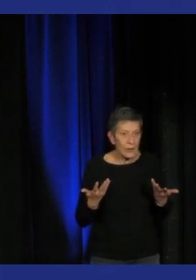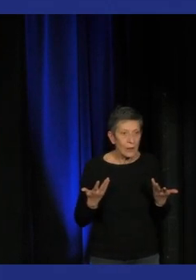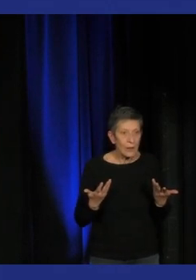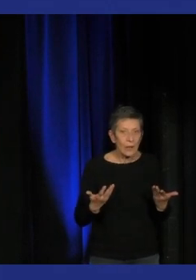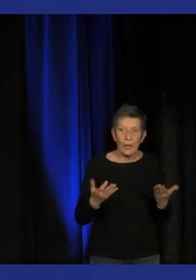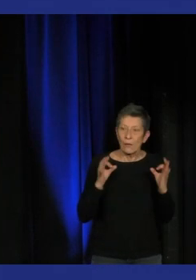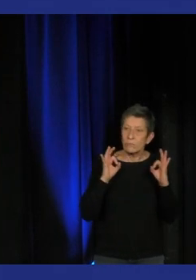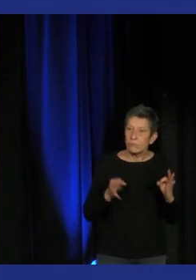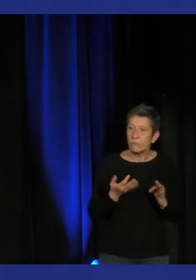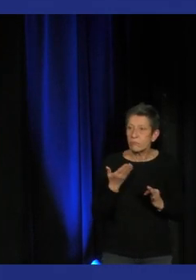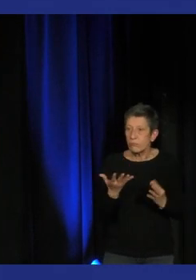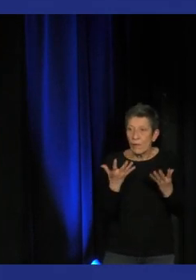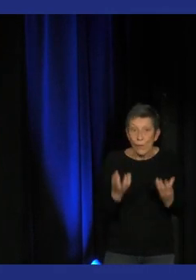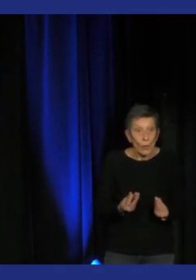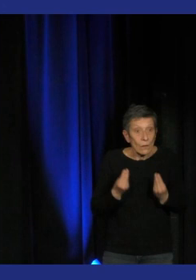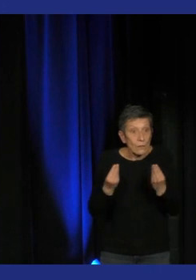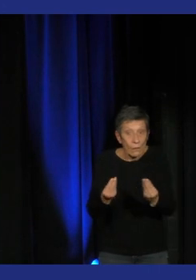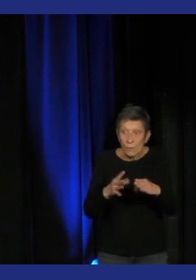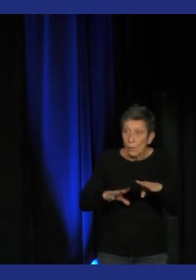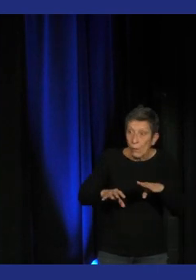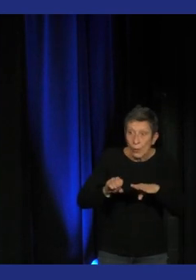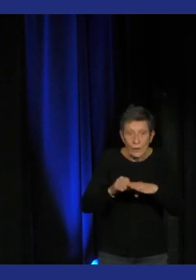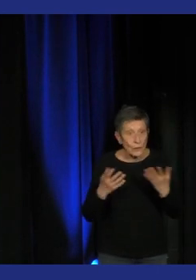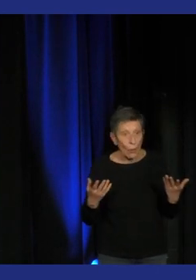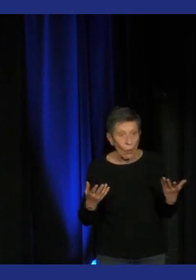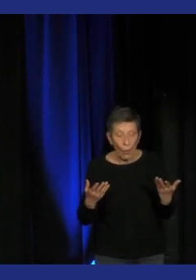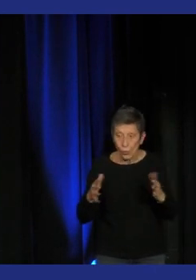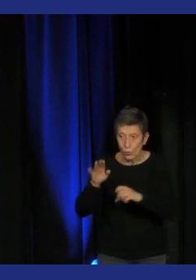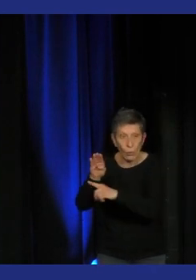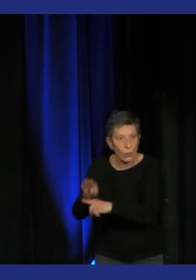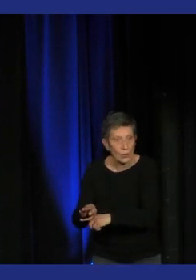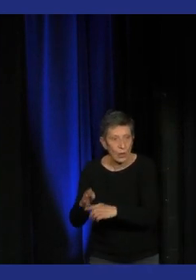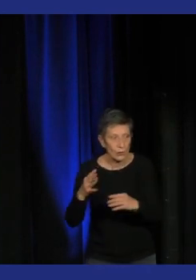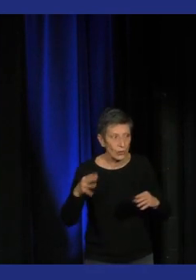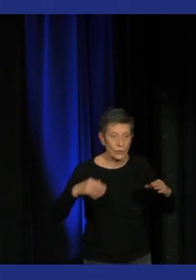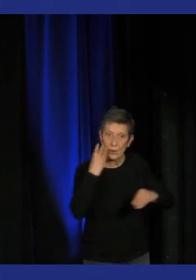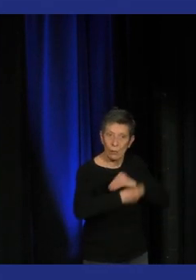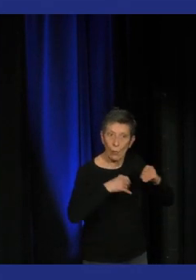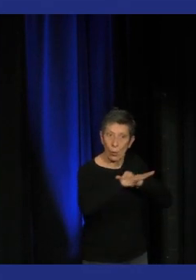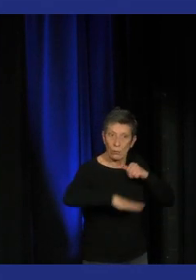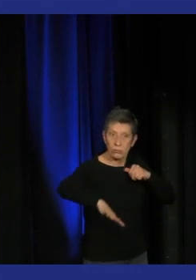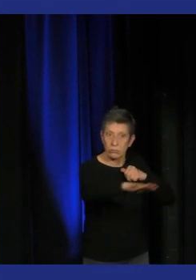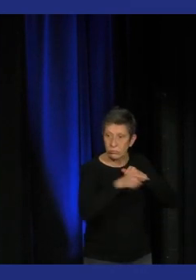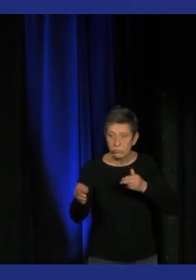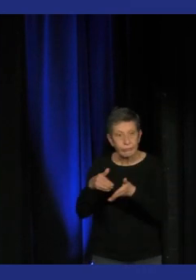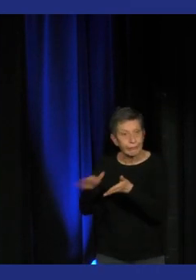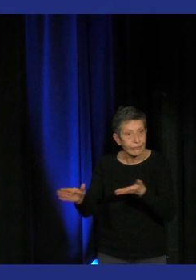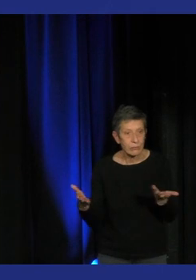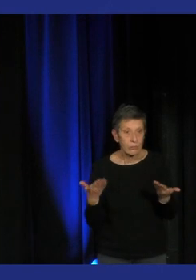de faire une compensation, en réalité, on éjecte la personne du monde commun. Et là, on n'est pas dans un monde accessible de ce point de